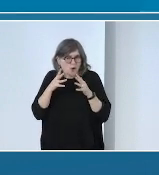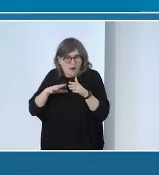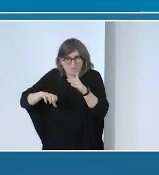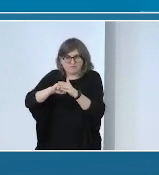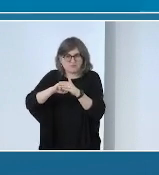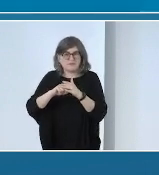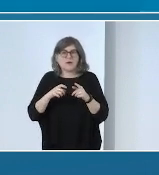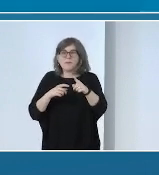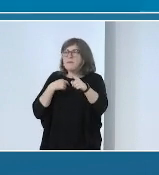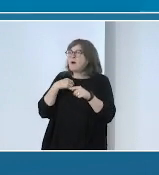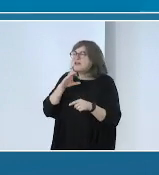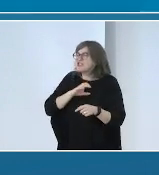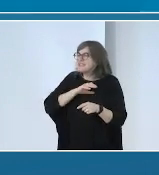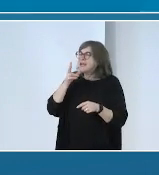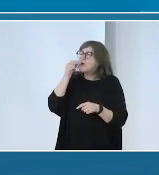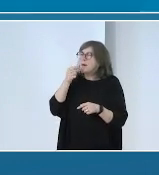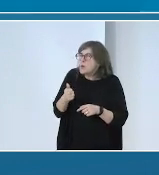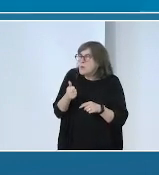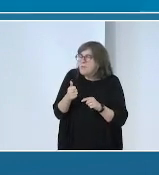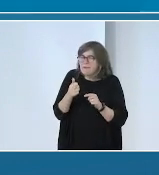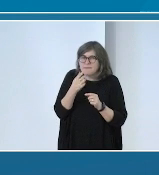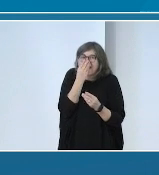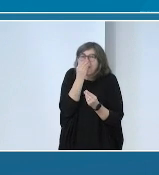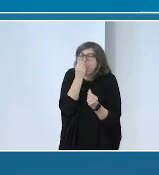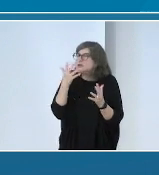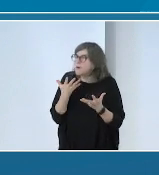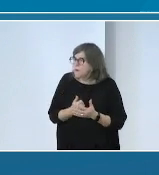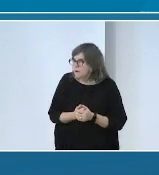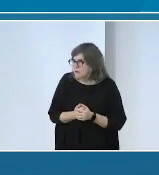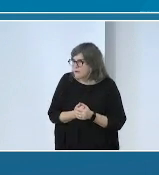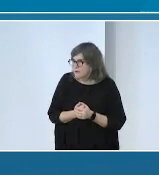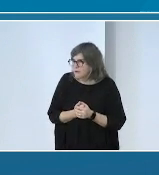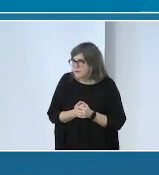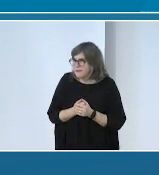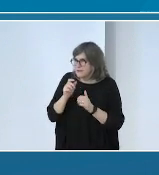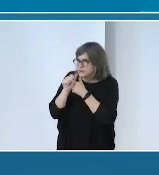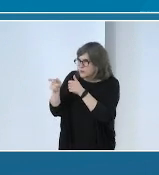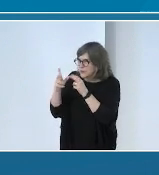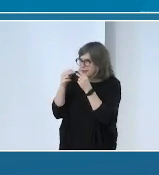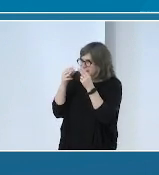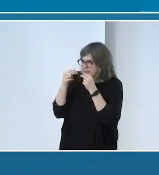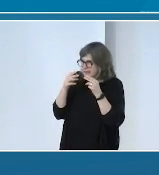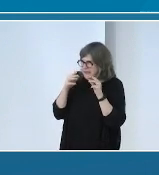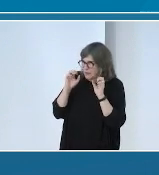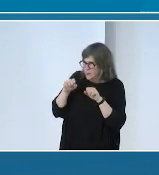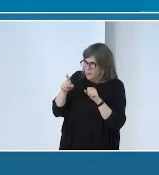comprendre qu'est-ce que ressent l'enfant aréflexique dans tout ce que vous décrivez. Et est-ce que c'est possible du coup que vous illustriez un